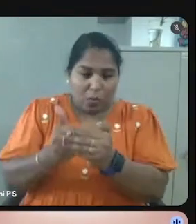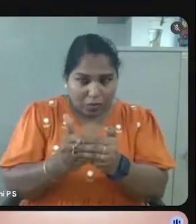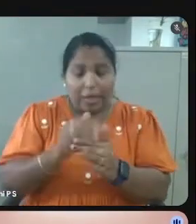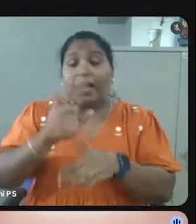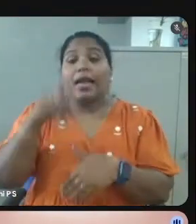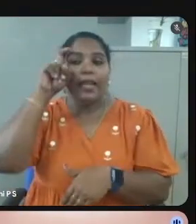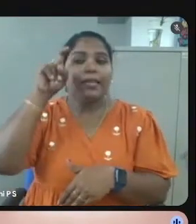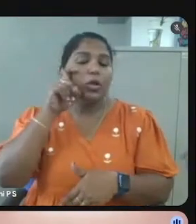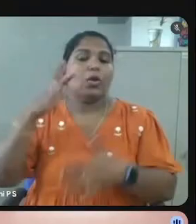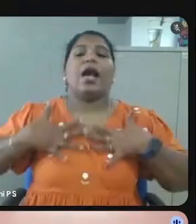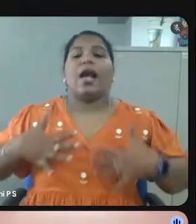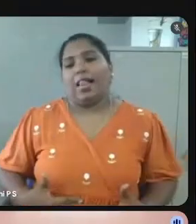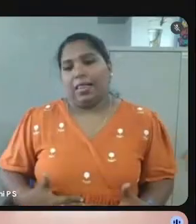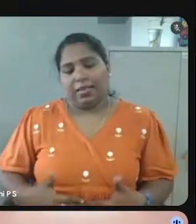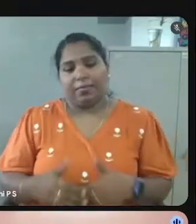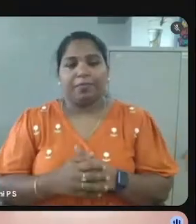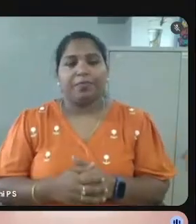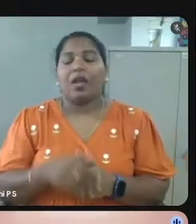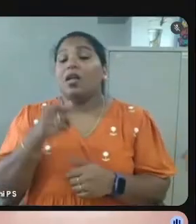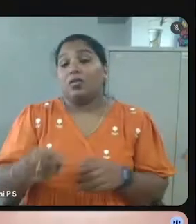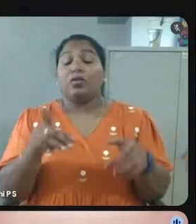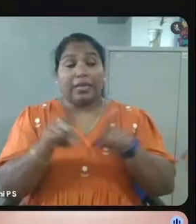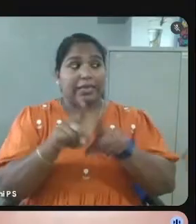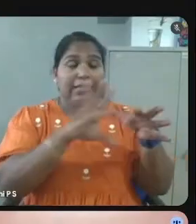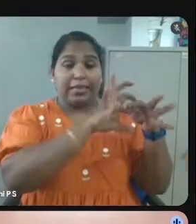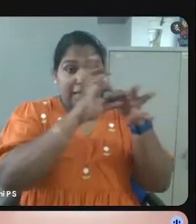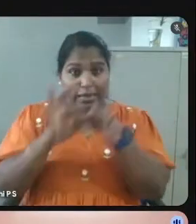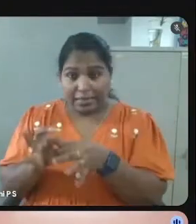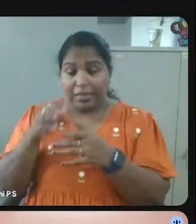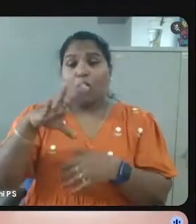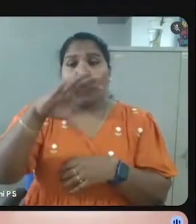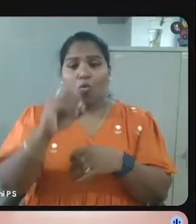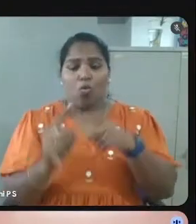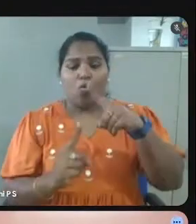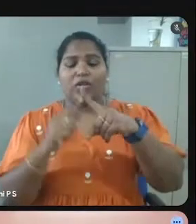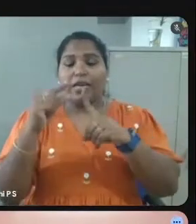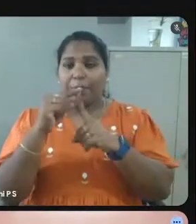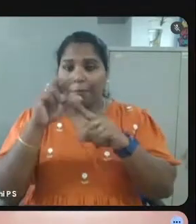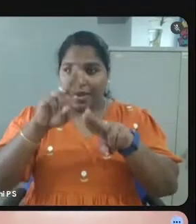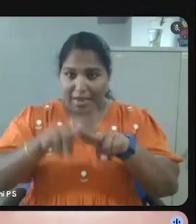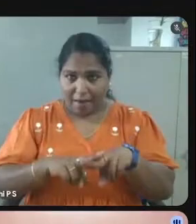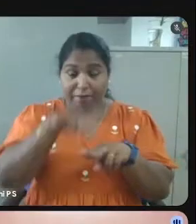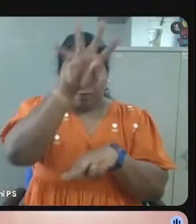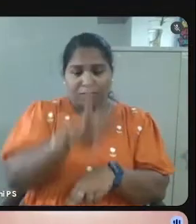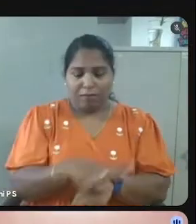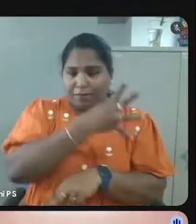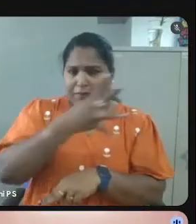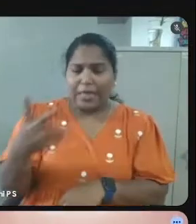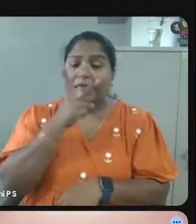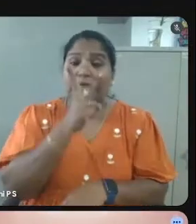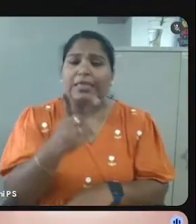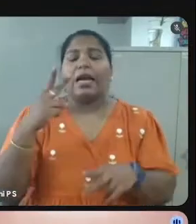അതിനോട് ഈ ഓക്യുപേഷണൽ തെറപ്പിസ്റ്റ് ഒരു ഫ്രെയിംവർക്ക് പ്രത്യേകമായിട്ട് യൂസ് ചെയ്യുന്നു. ഇത് സ്റ്റാൻഡർഡൈസ് ടൂൾ ആണ്. അതിനകത്ത്